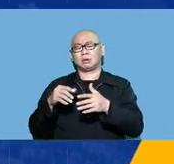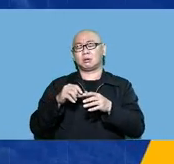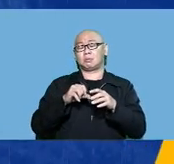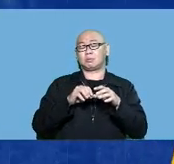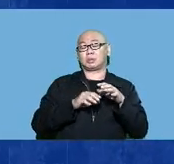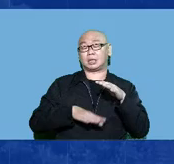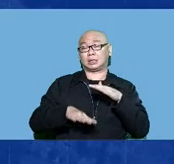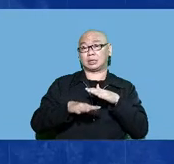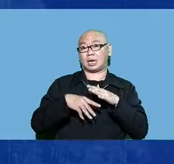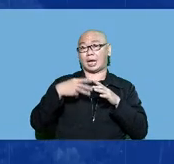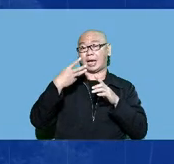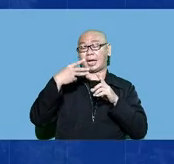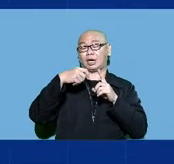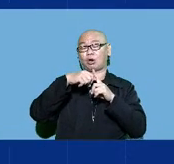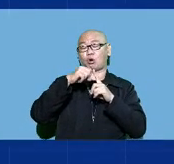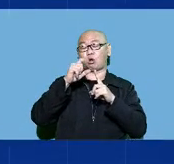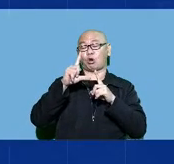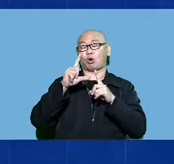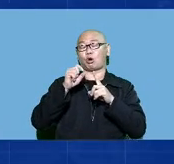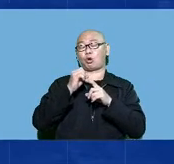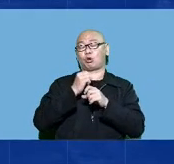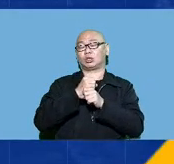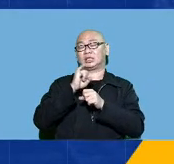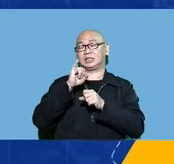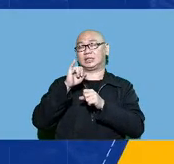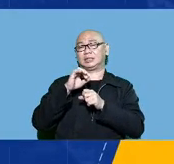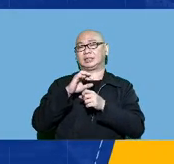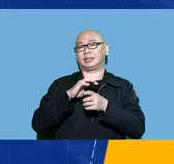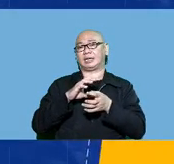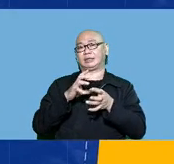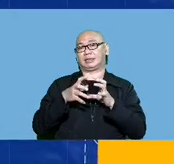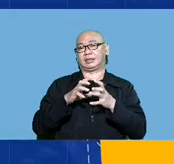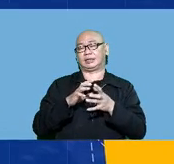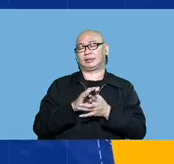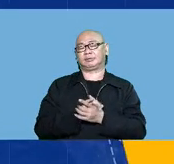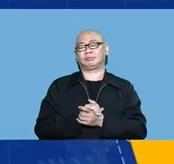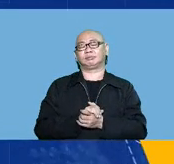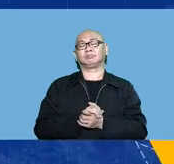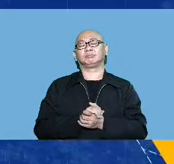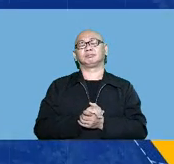berbasis ecological engineering.